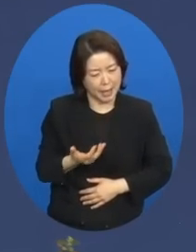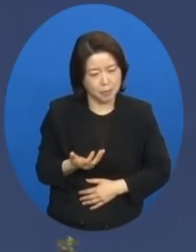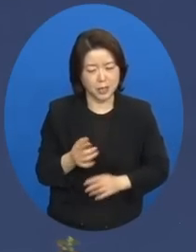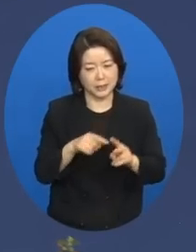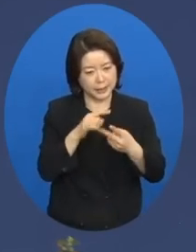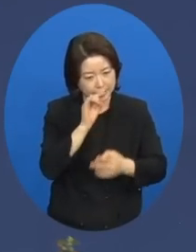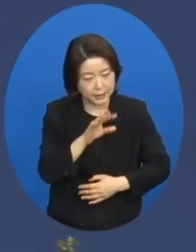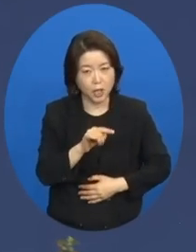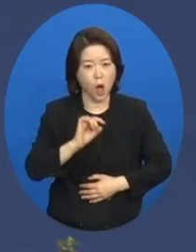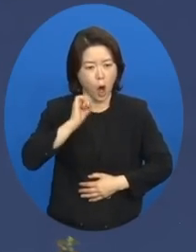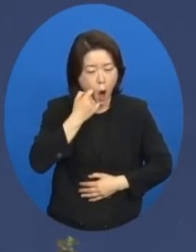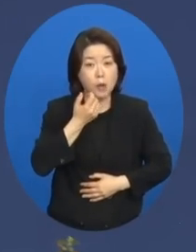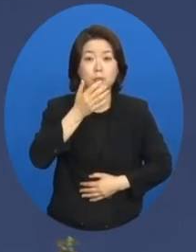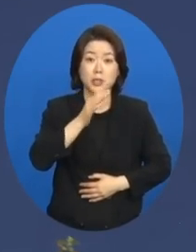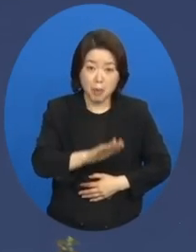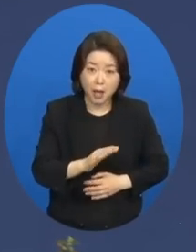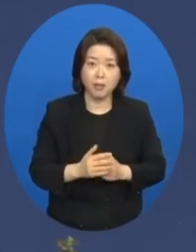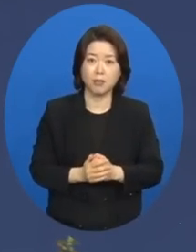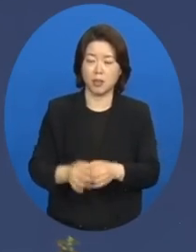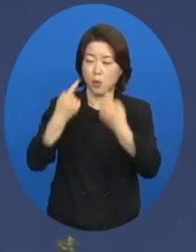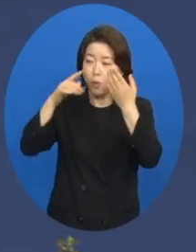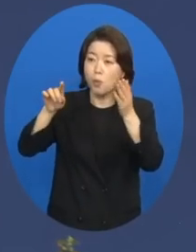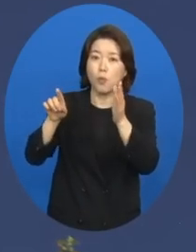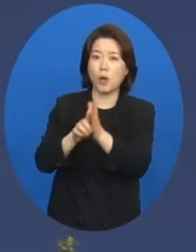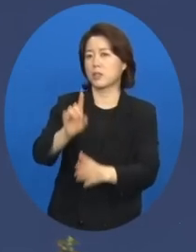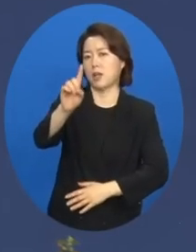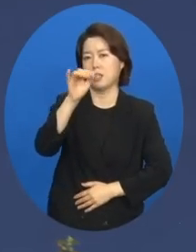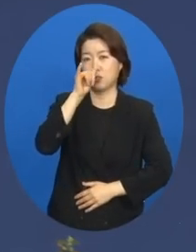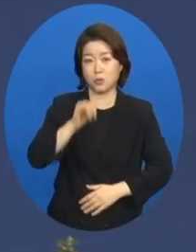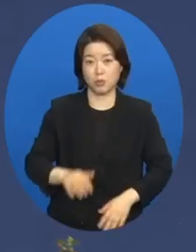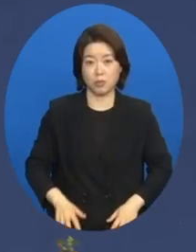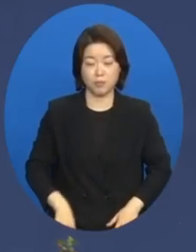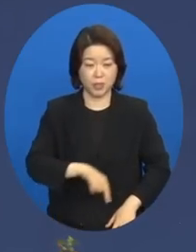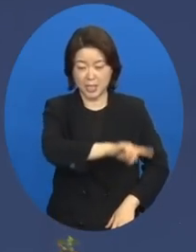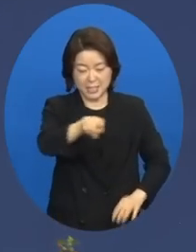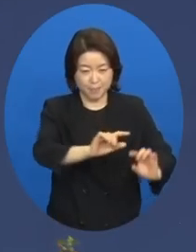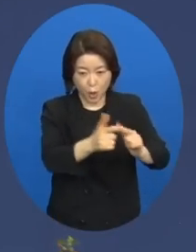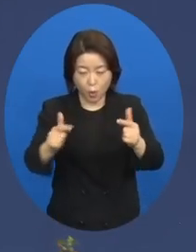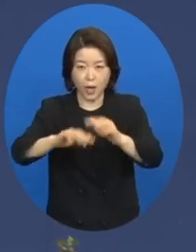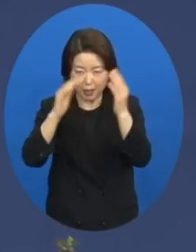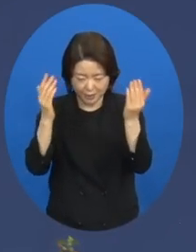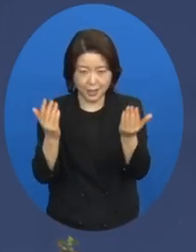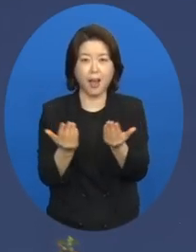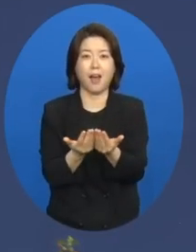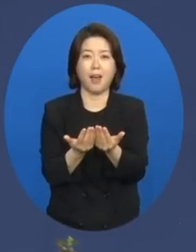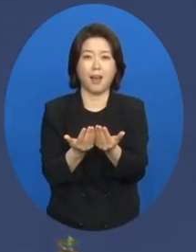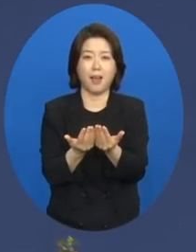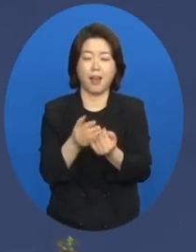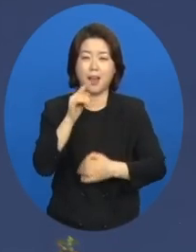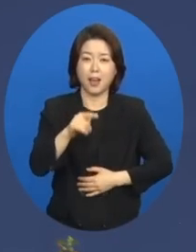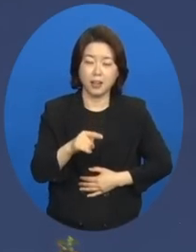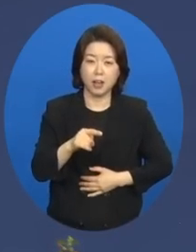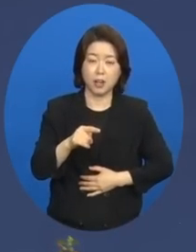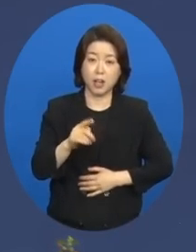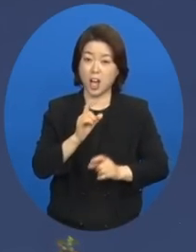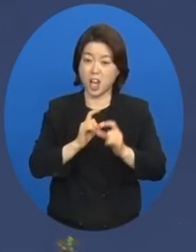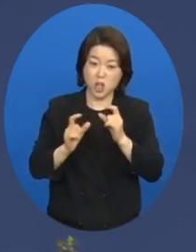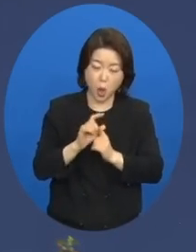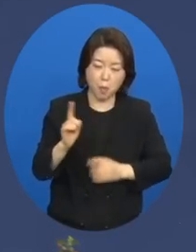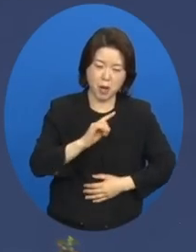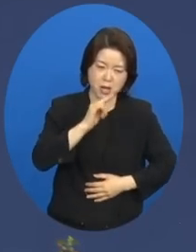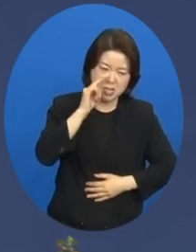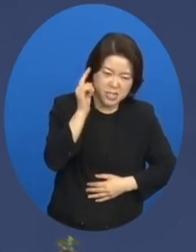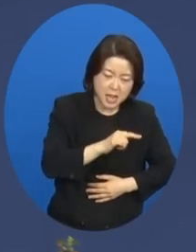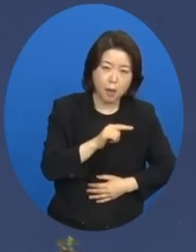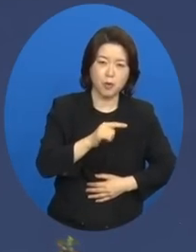이해가 안 되고 어렵다고 해도 확실한 한 가지는 있다고요. 이 모든 게 다 그게 심지어는 악이고